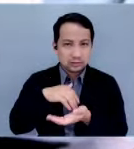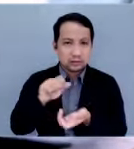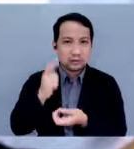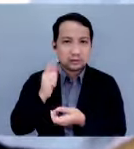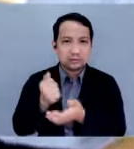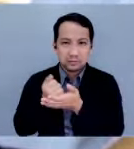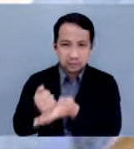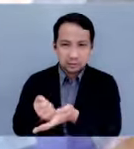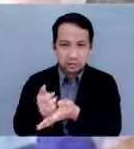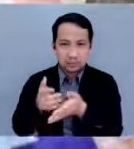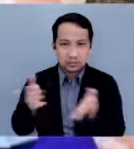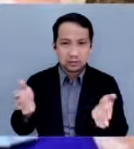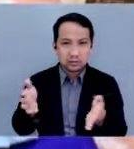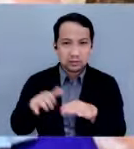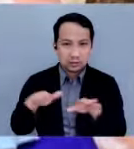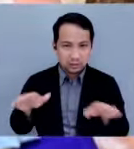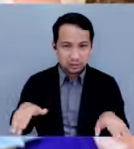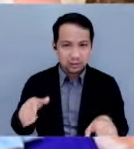sa mga bata na